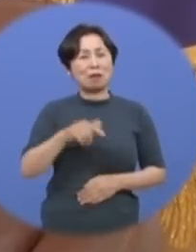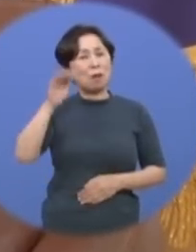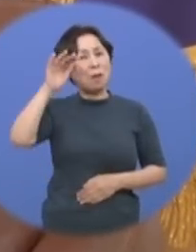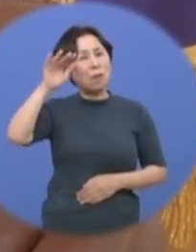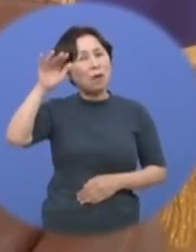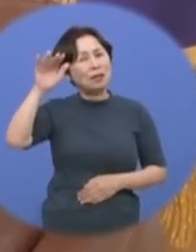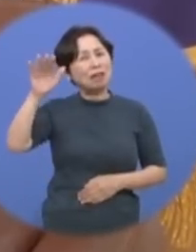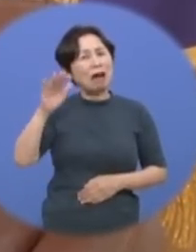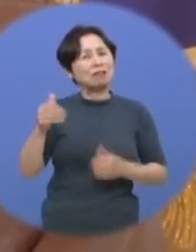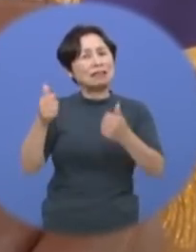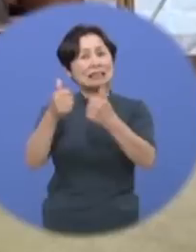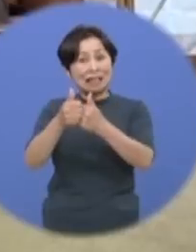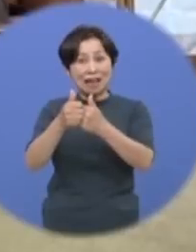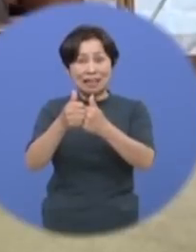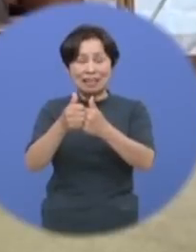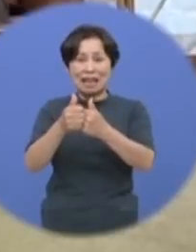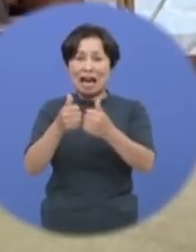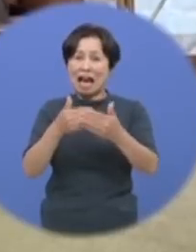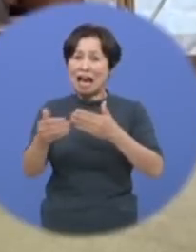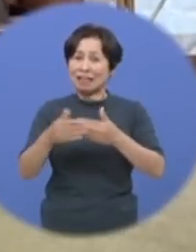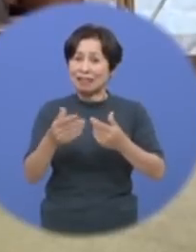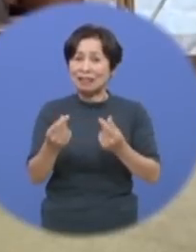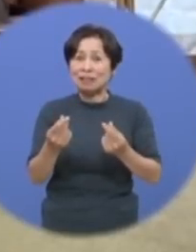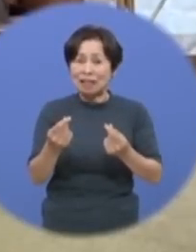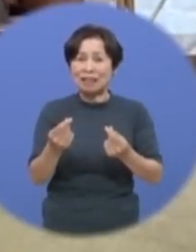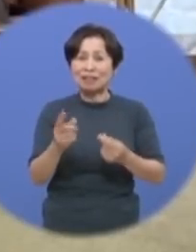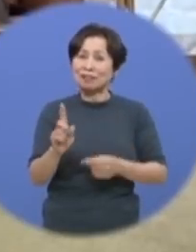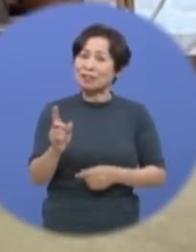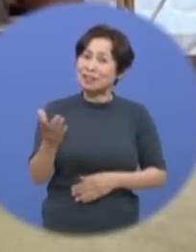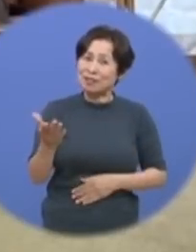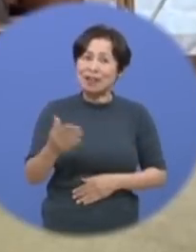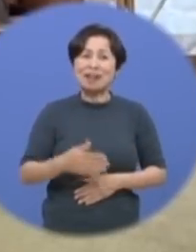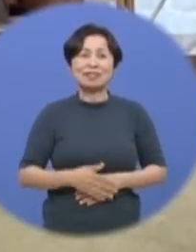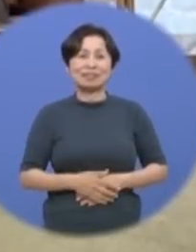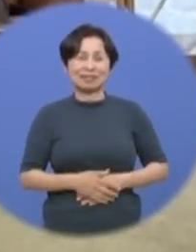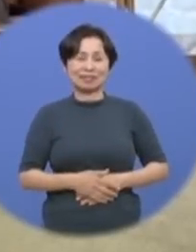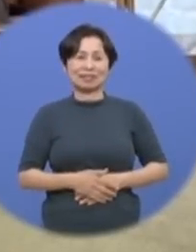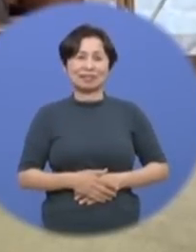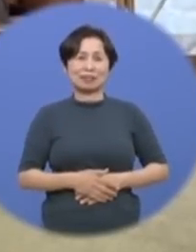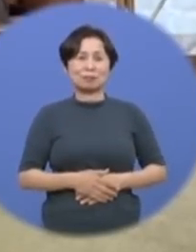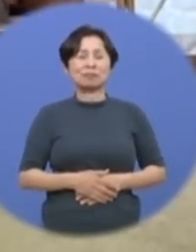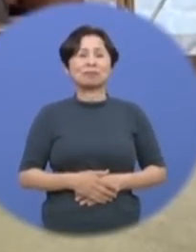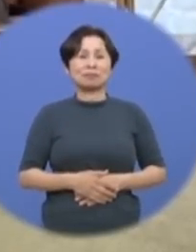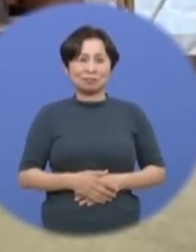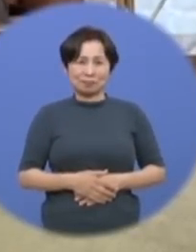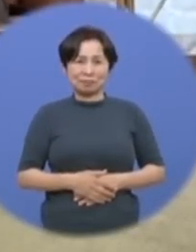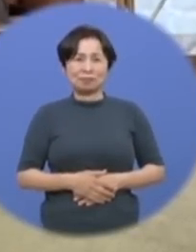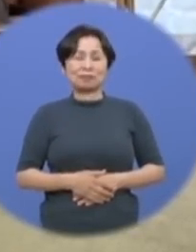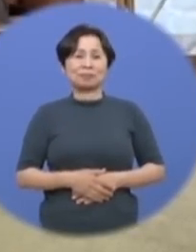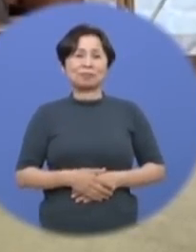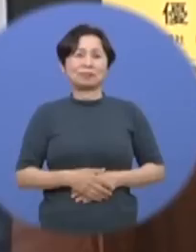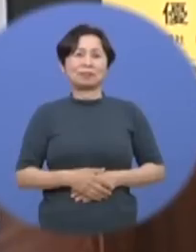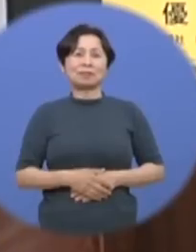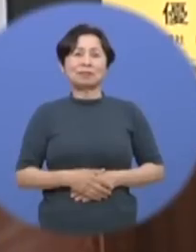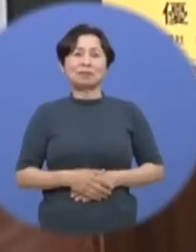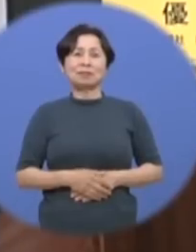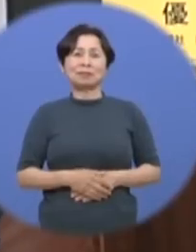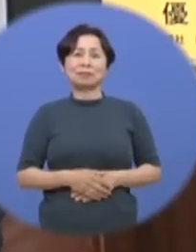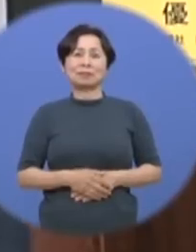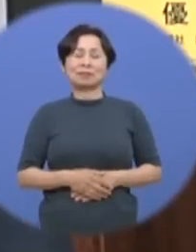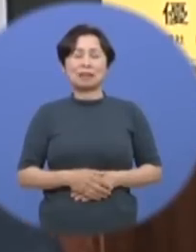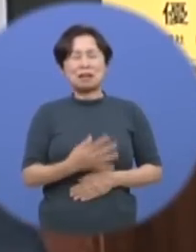あると思いますけれども思い出に残っていることなどありましたら教えていただけますかそうですね